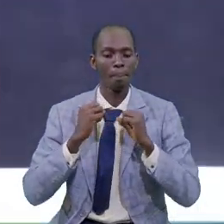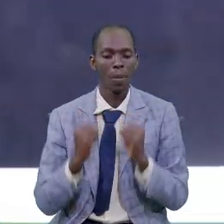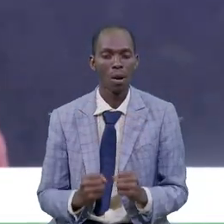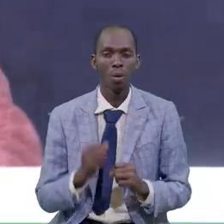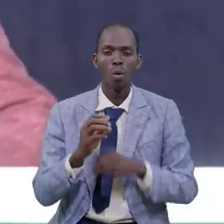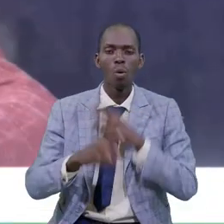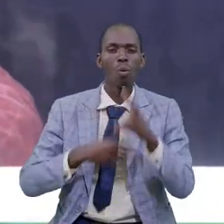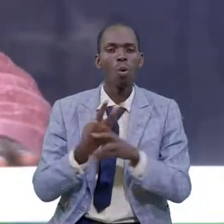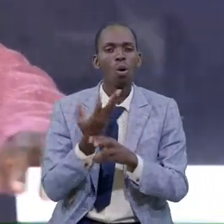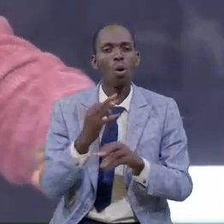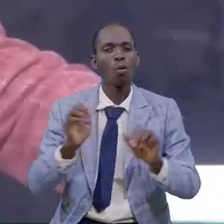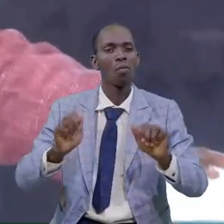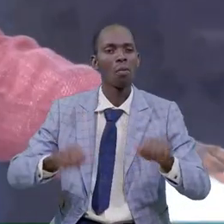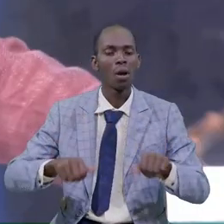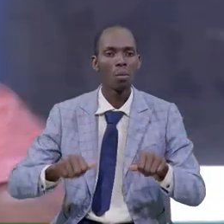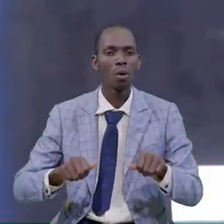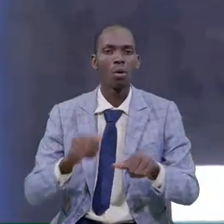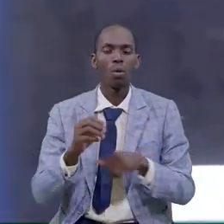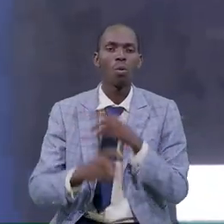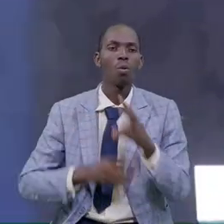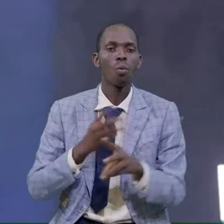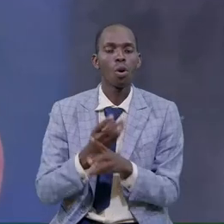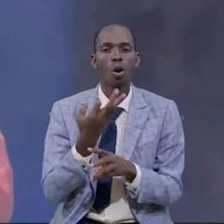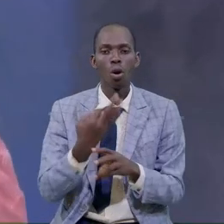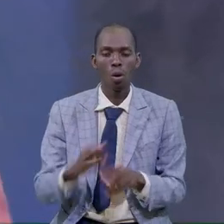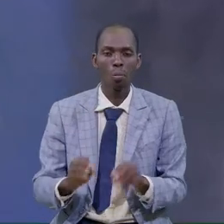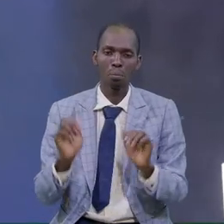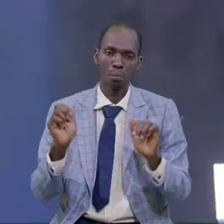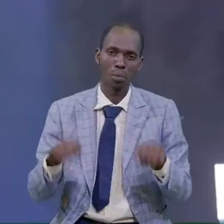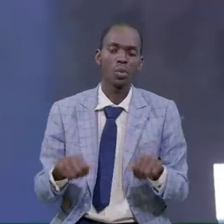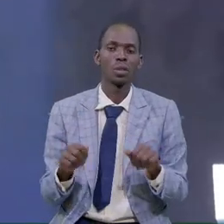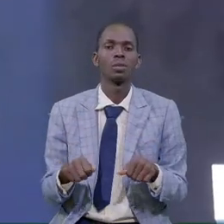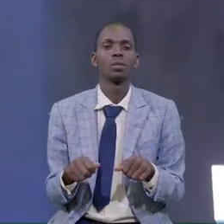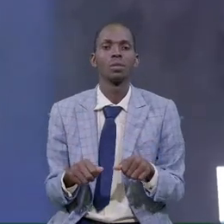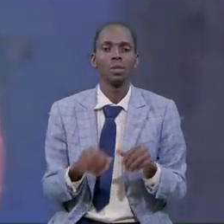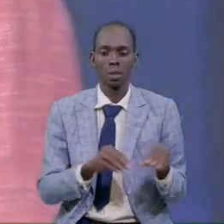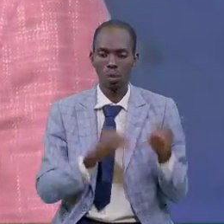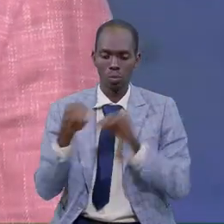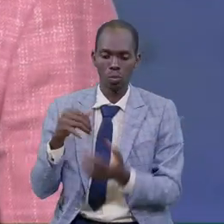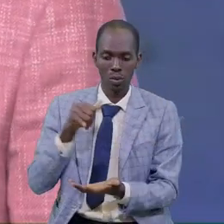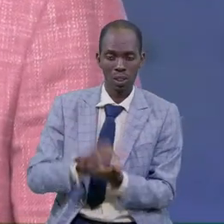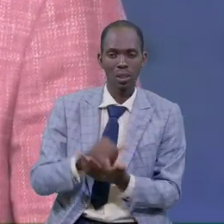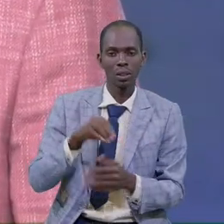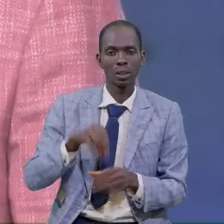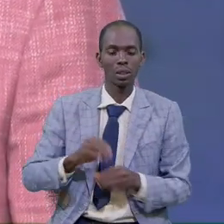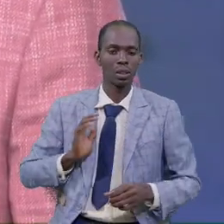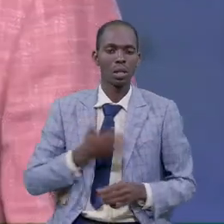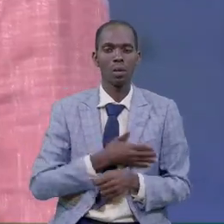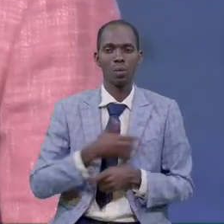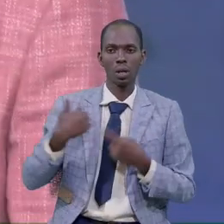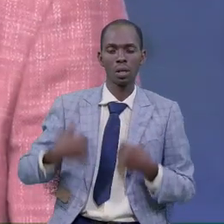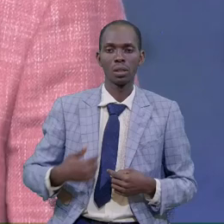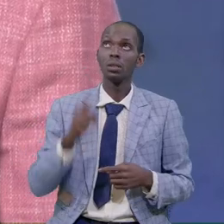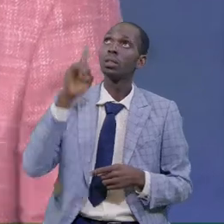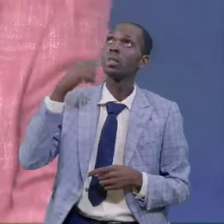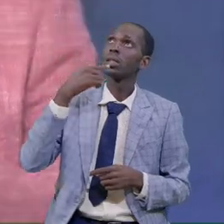capacité, un monde de possibilité. Et il a placé ça dans nos cœurs. Et il dit, je mets ça dans ton